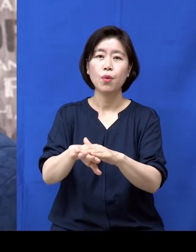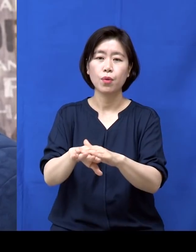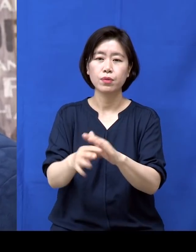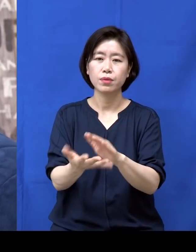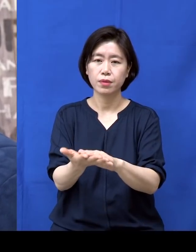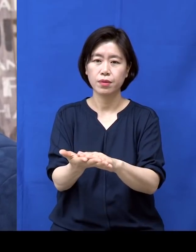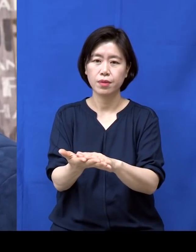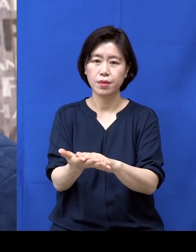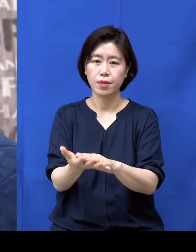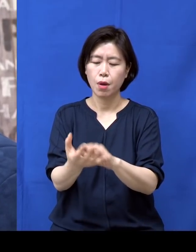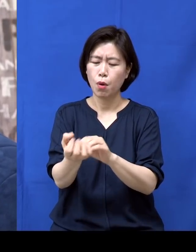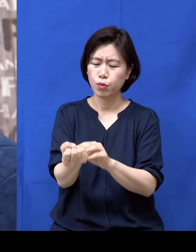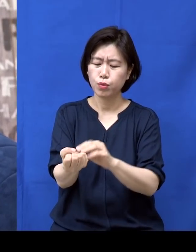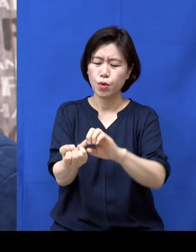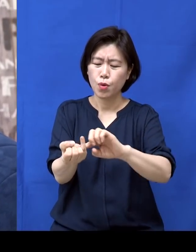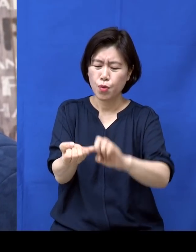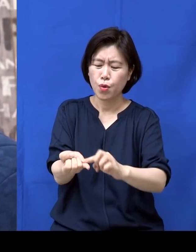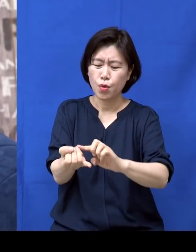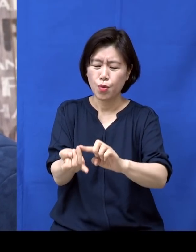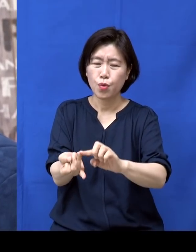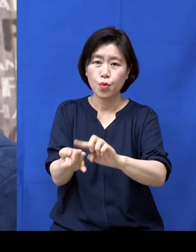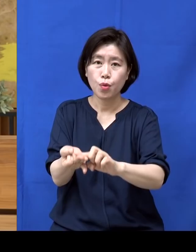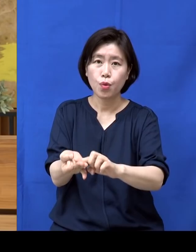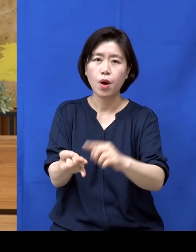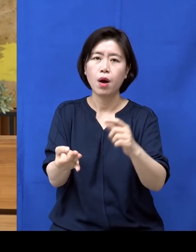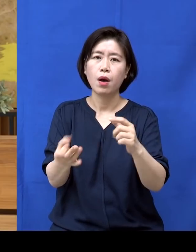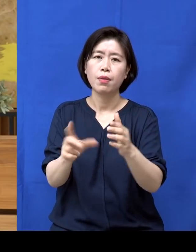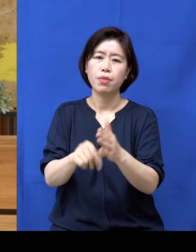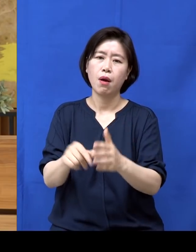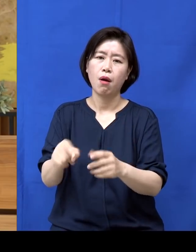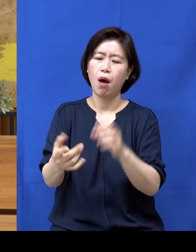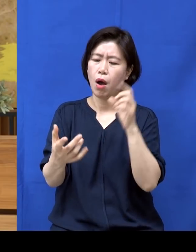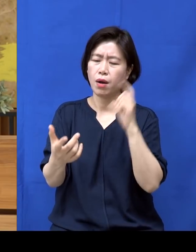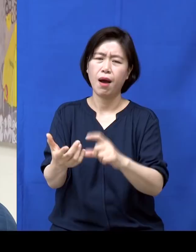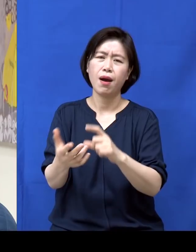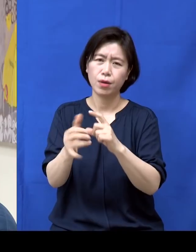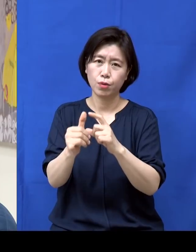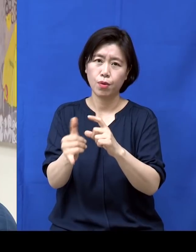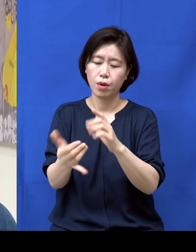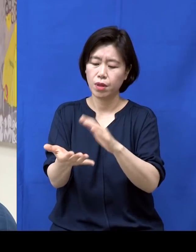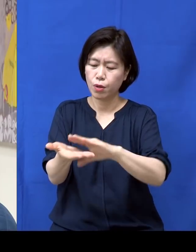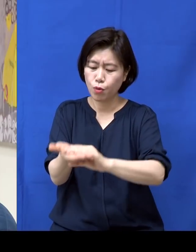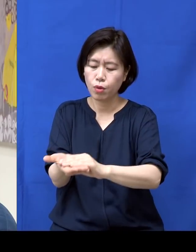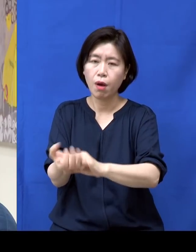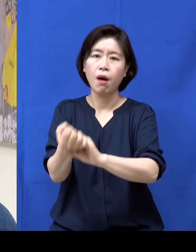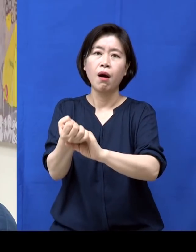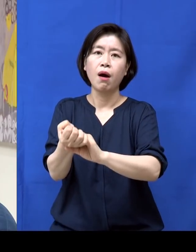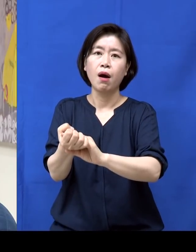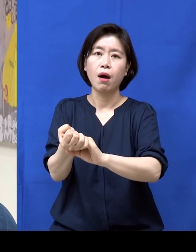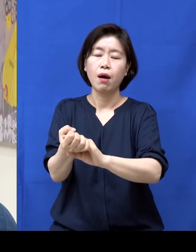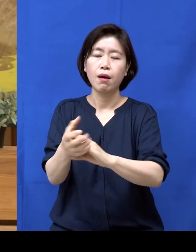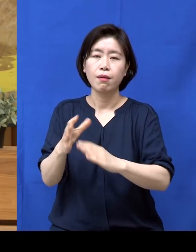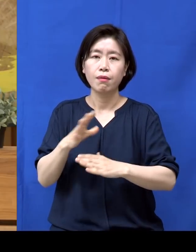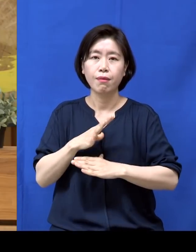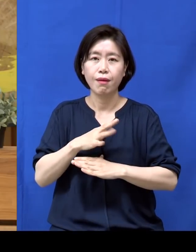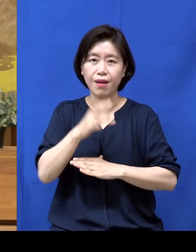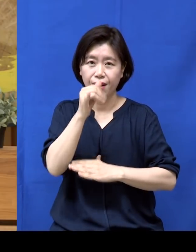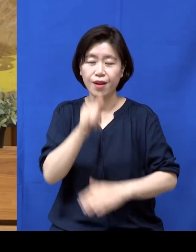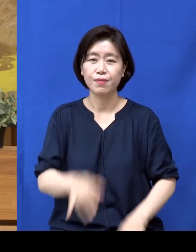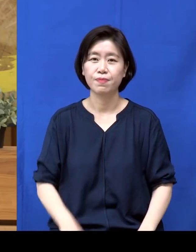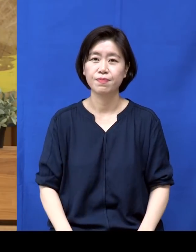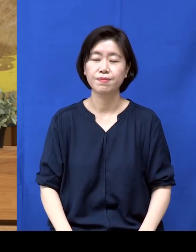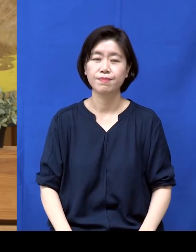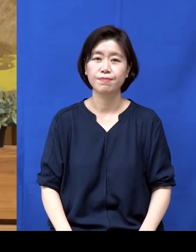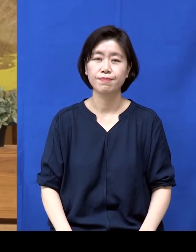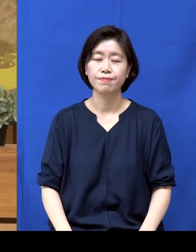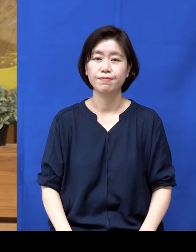이게 힘이 있어요. 꽉 잡게 되거든요. 네, 그런 느낌들이 좀 나와 있습니다. 예. 뭐 지난 1년 동안 한